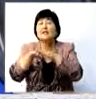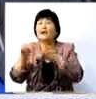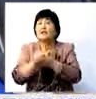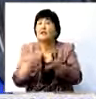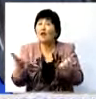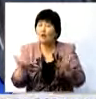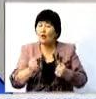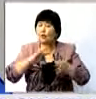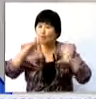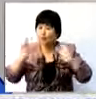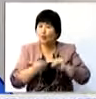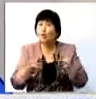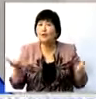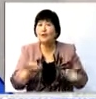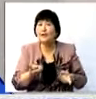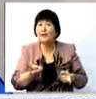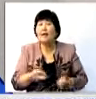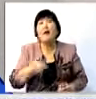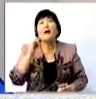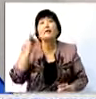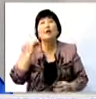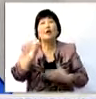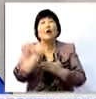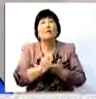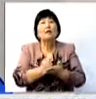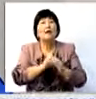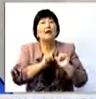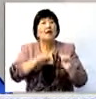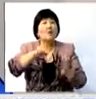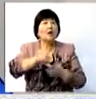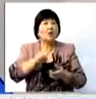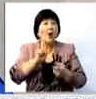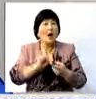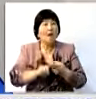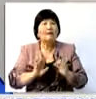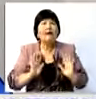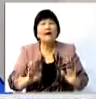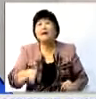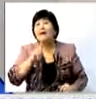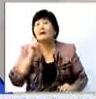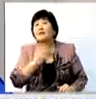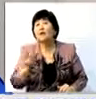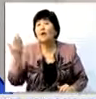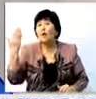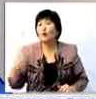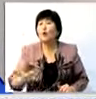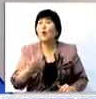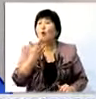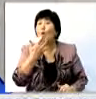тауып түйіндеуіміз керек. Тарихымызға берік табан тіреу арқылы ғана жастарымыздың бойында